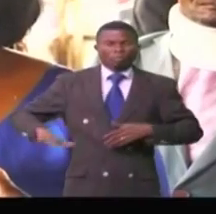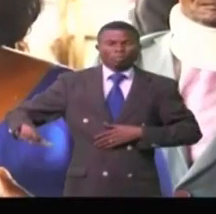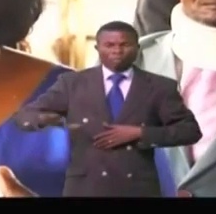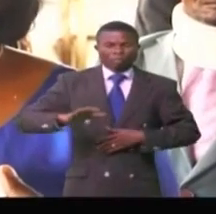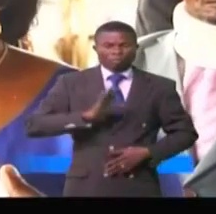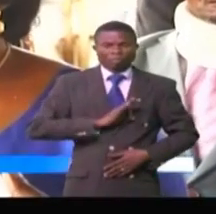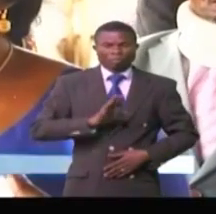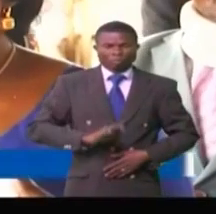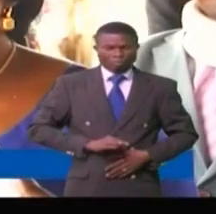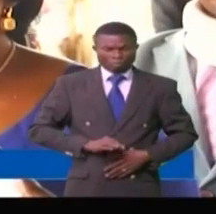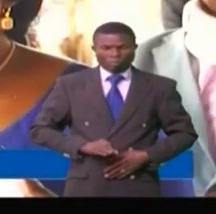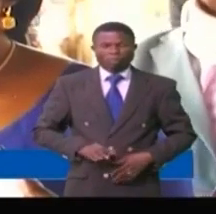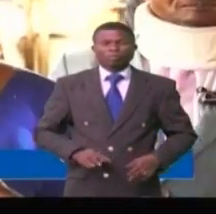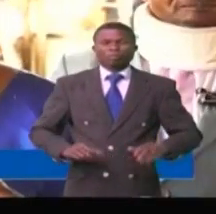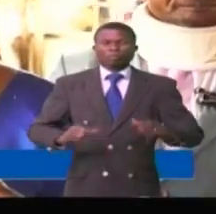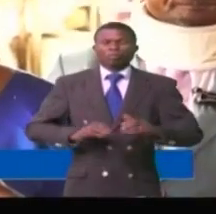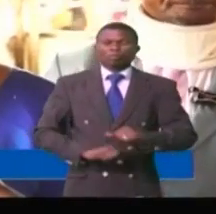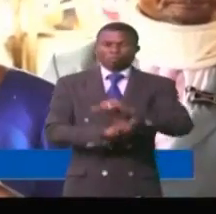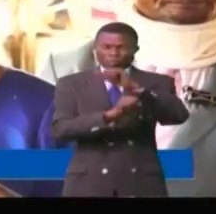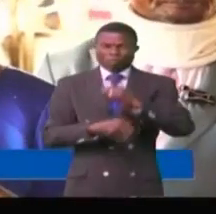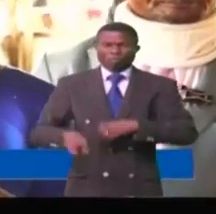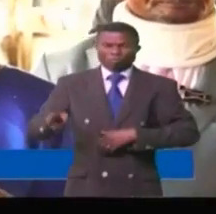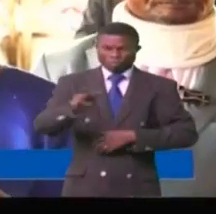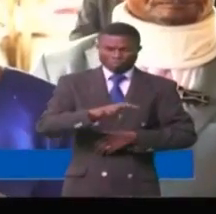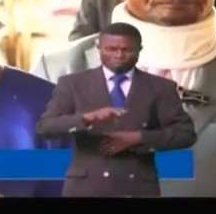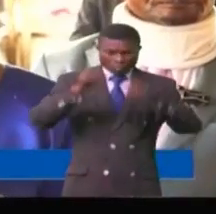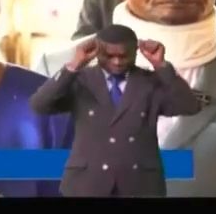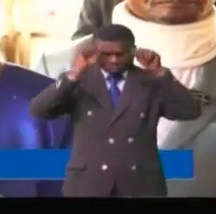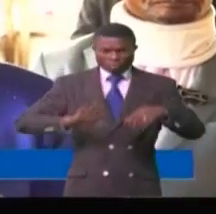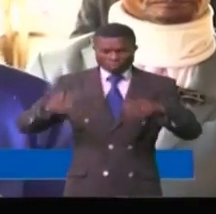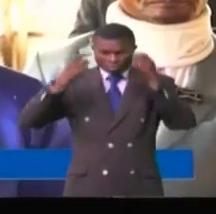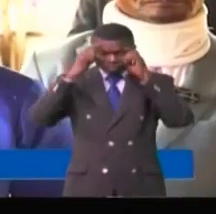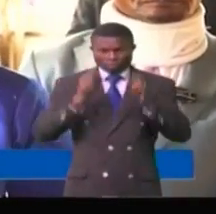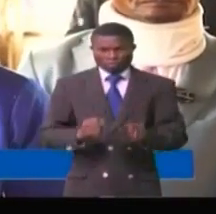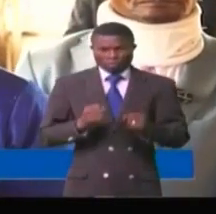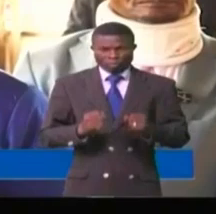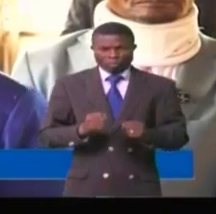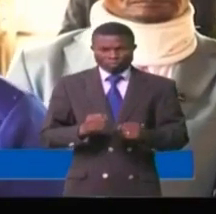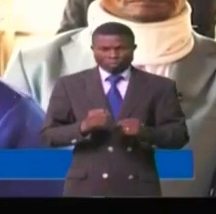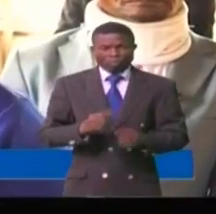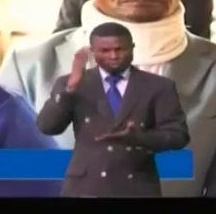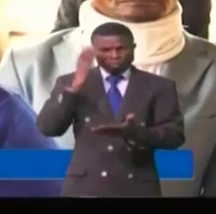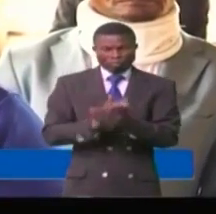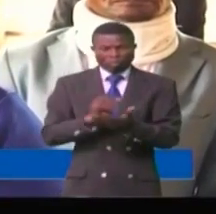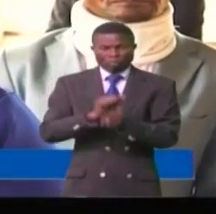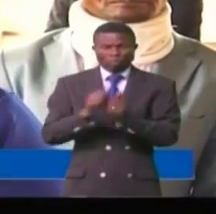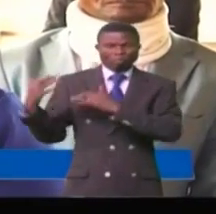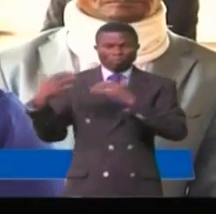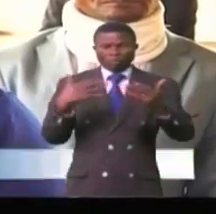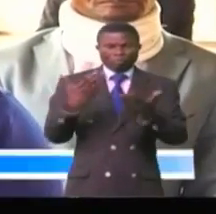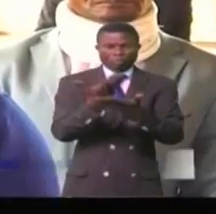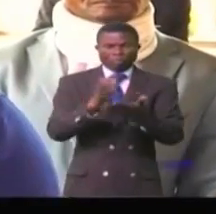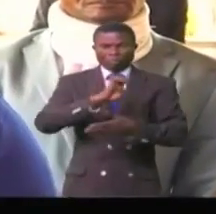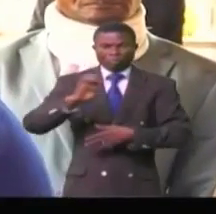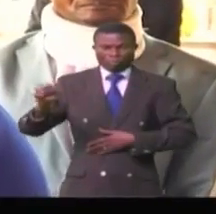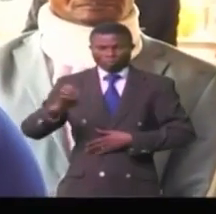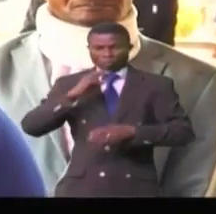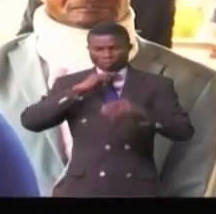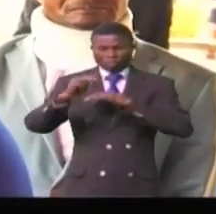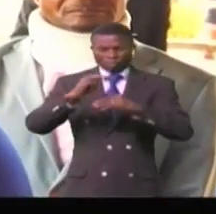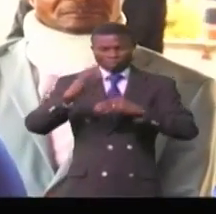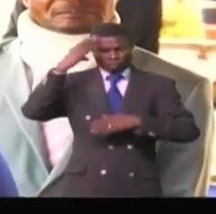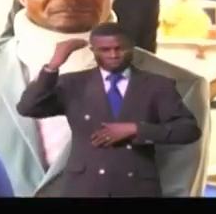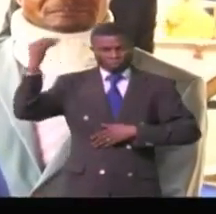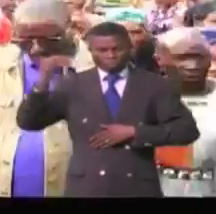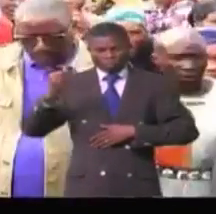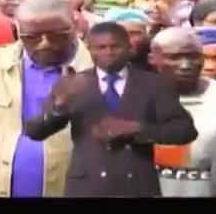sont ensemble avec eux et le chef de l'État est déterminé à mettre fin à cette situation. Et donc un message d'espoir